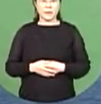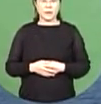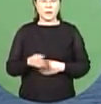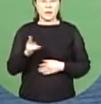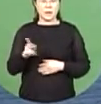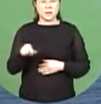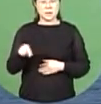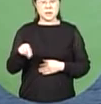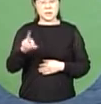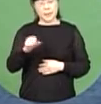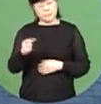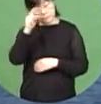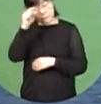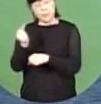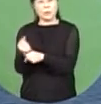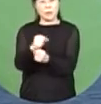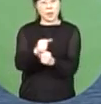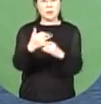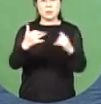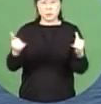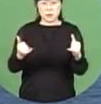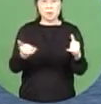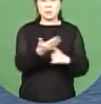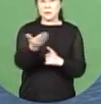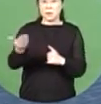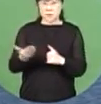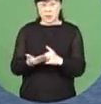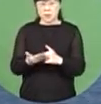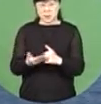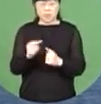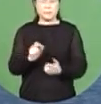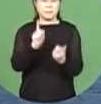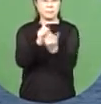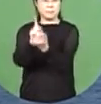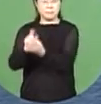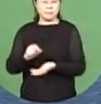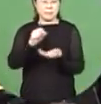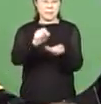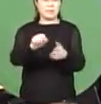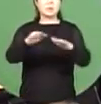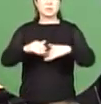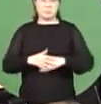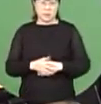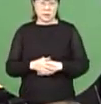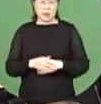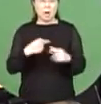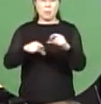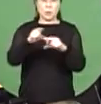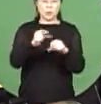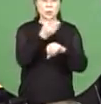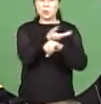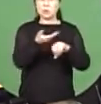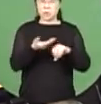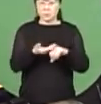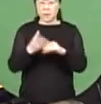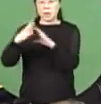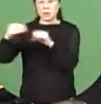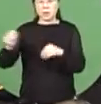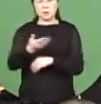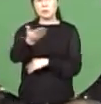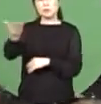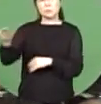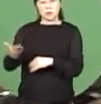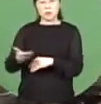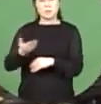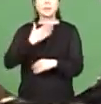ハンセン病回復者の皆さん方の妹させていただいたんですけどねもっと徳島の皆さんまた全国の皆